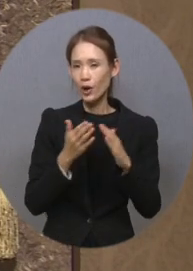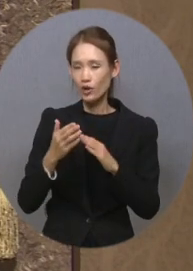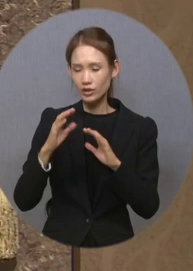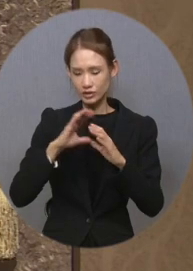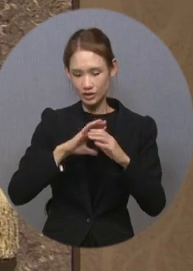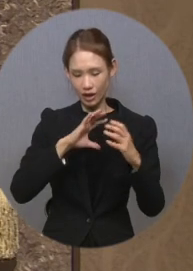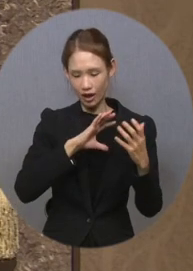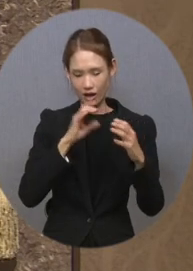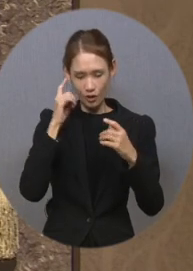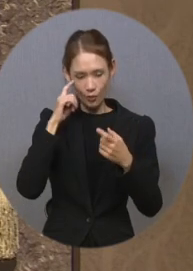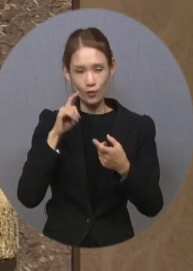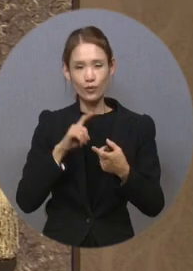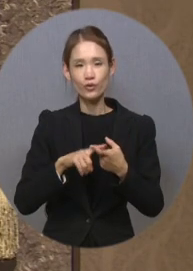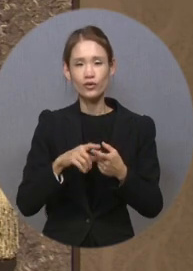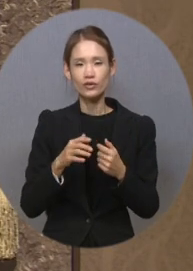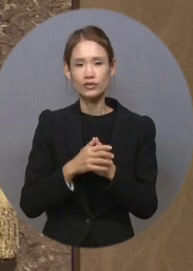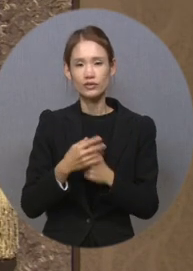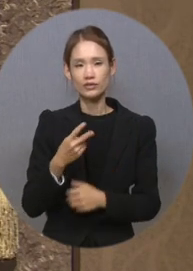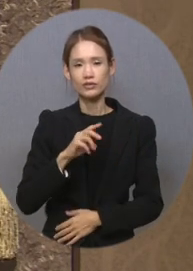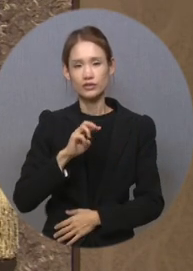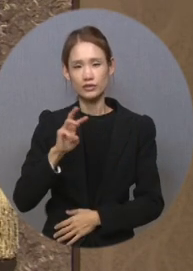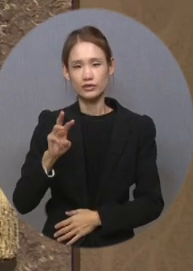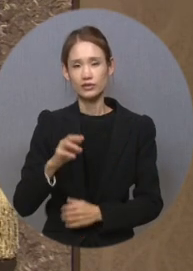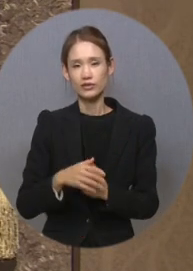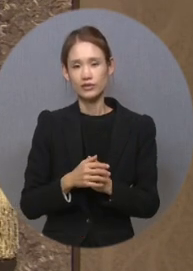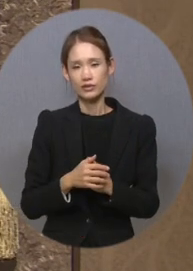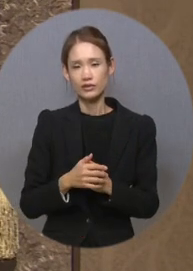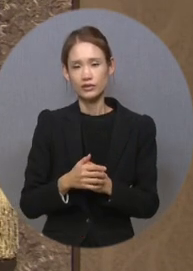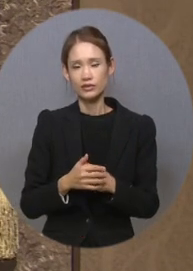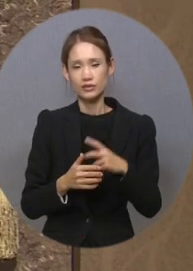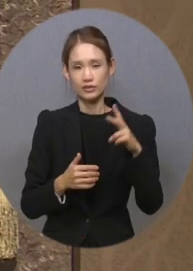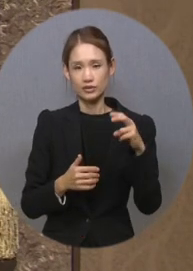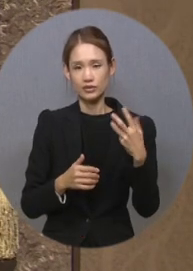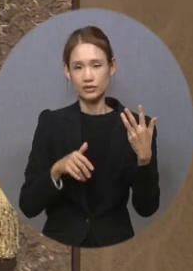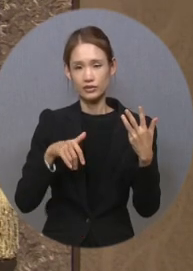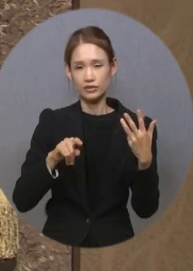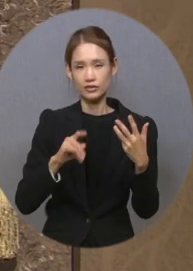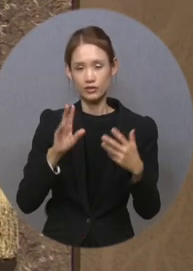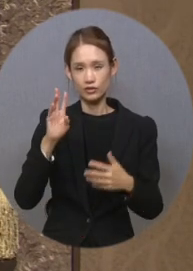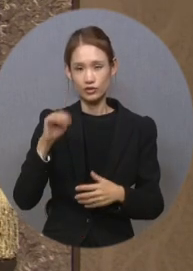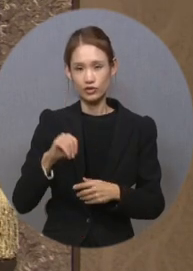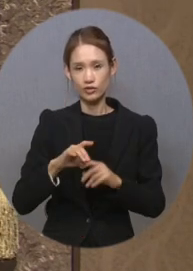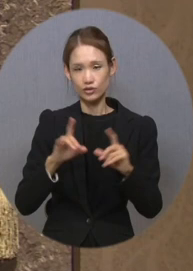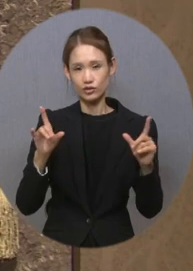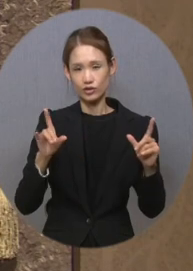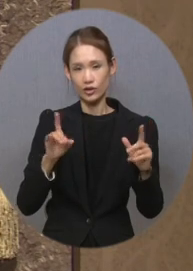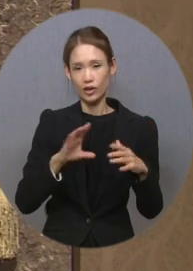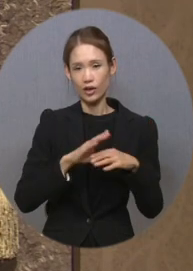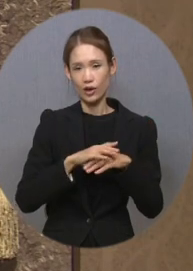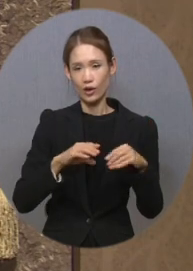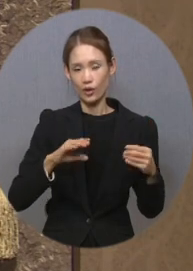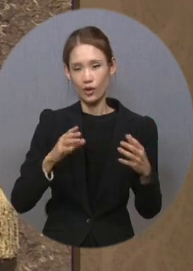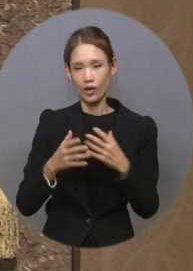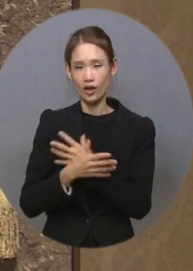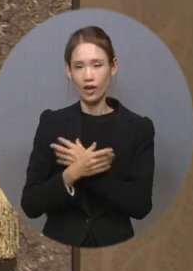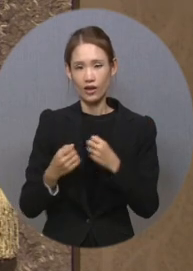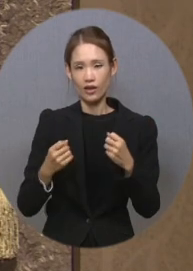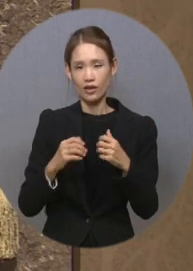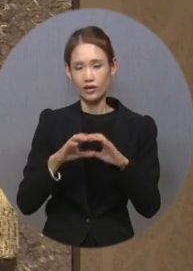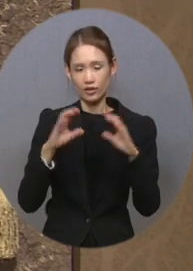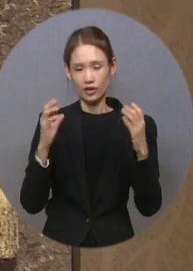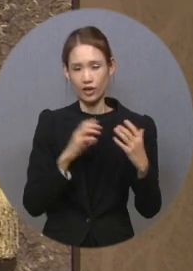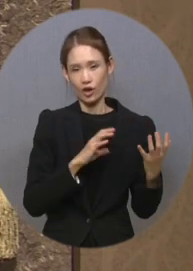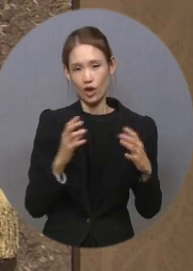관심 사항인데 그렇죠. 2023년에 네. 제28차 유엔 기후 변화 협약 당사국 총회 예. 전 세계인이